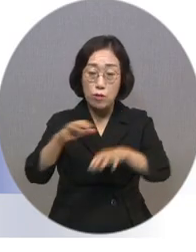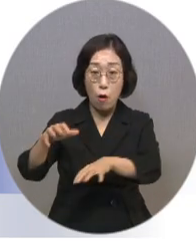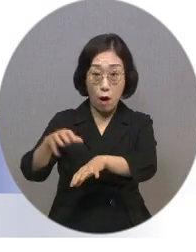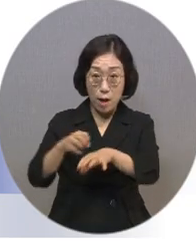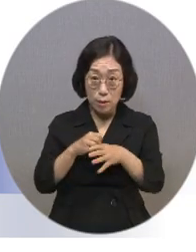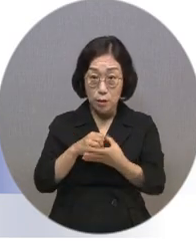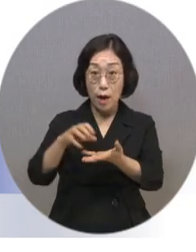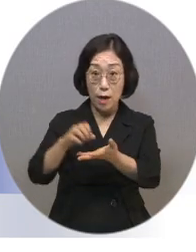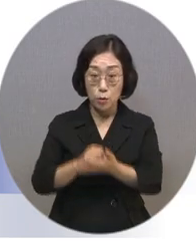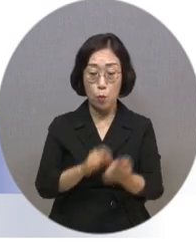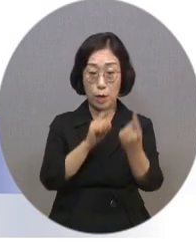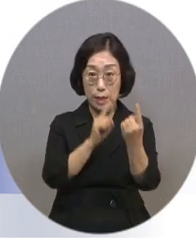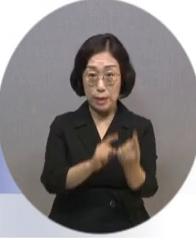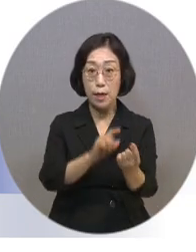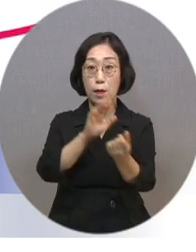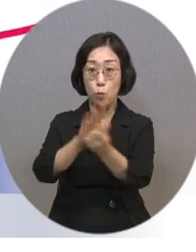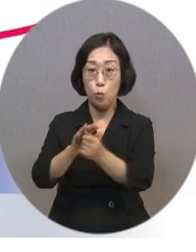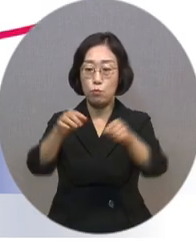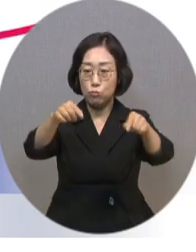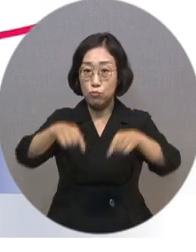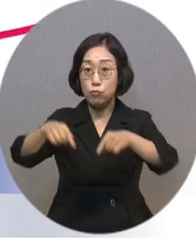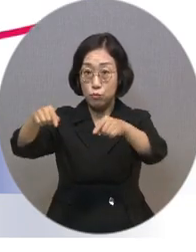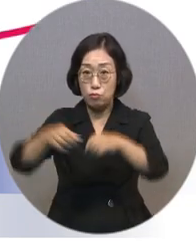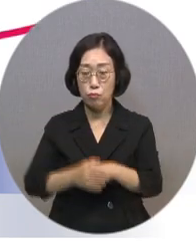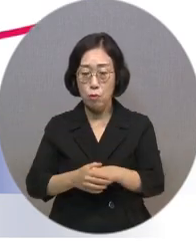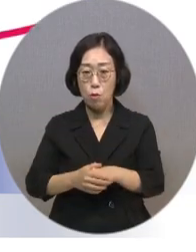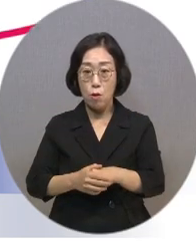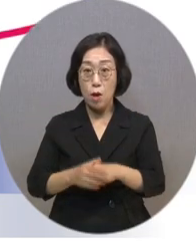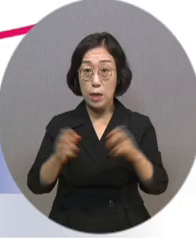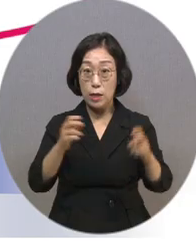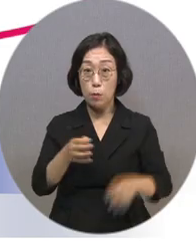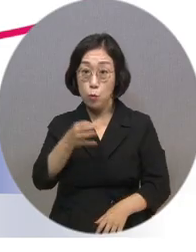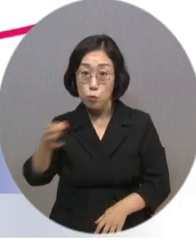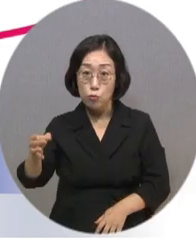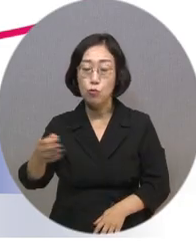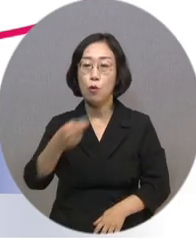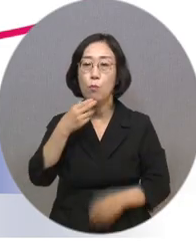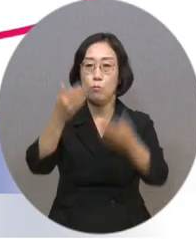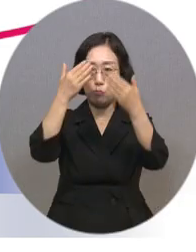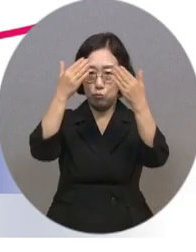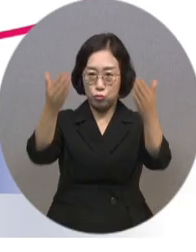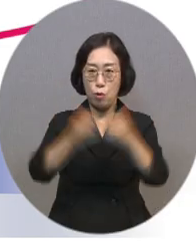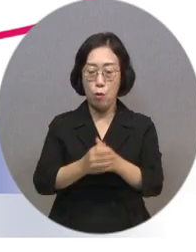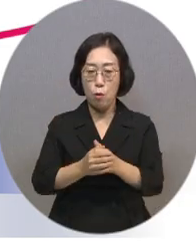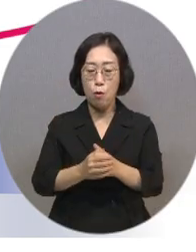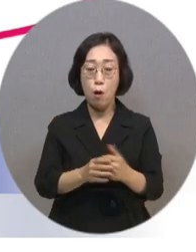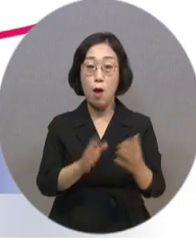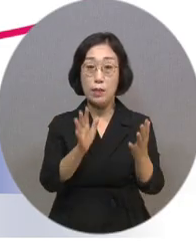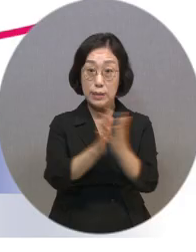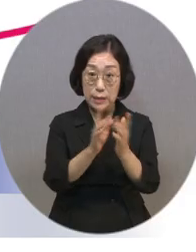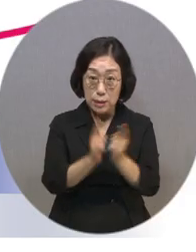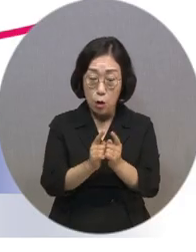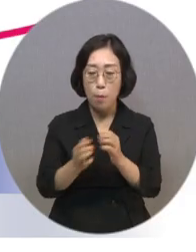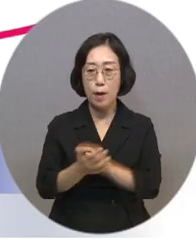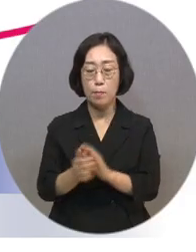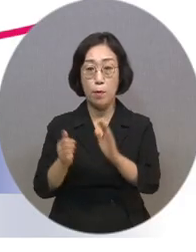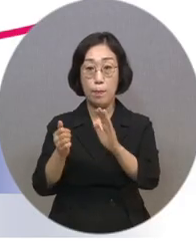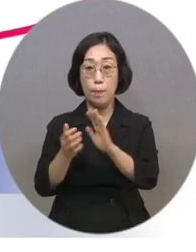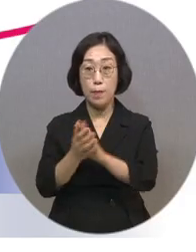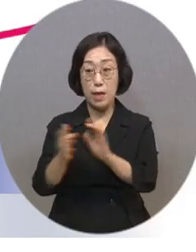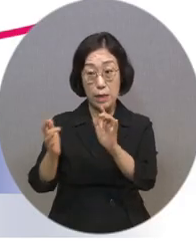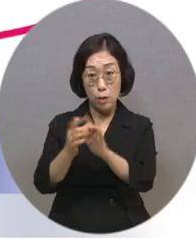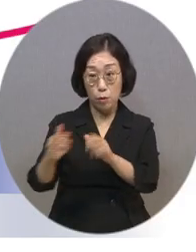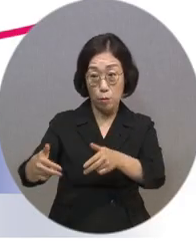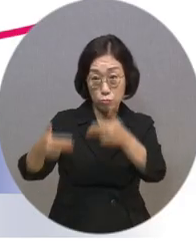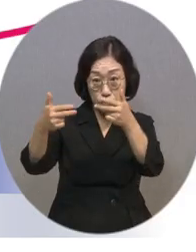1대일 자문을 지원합니다 자부담 비용은 없으며 업체별 선호에 따라 온오프라인 진행을 선택 할 수 있어